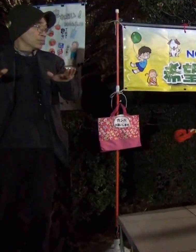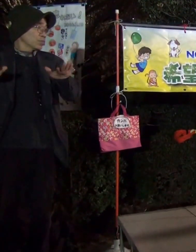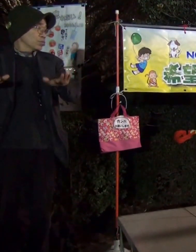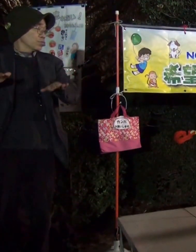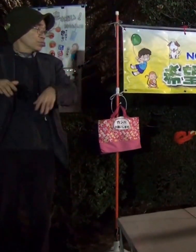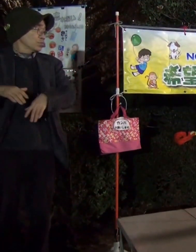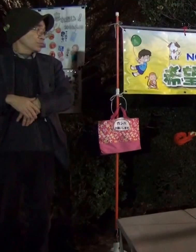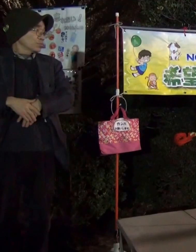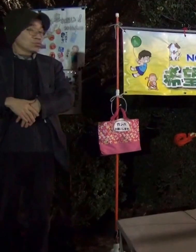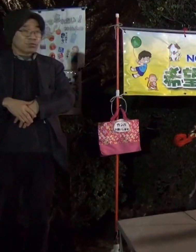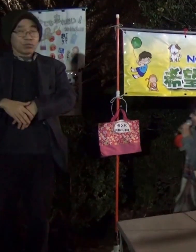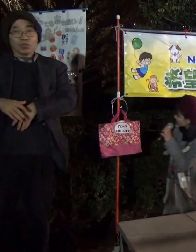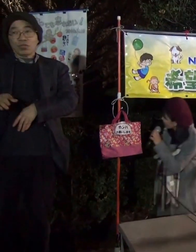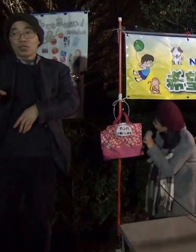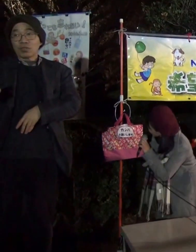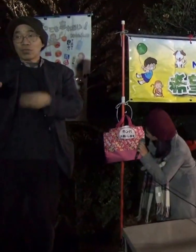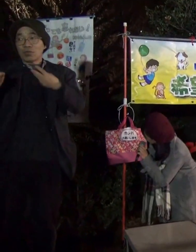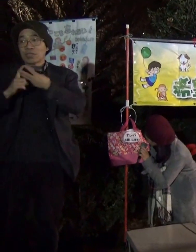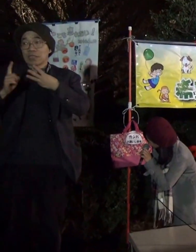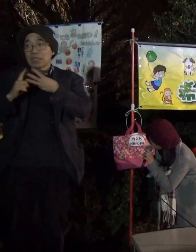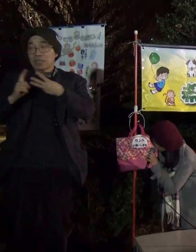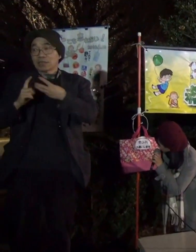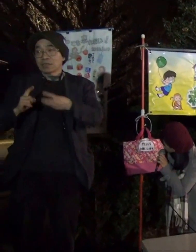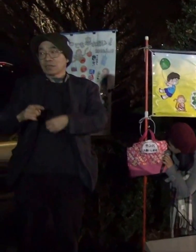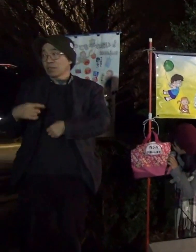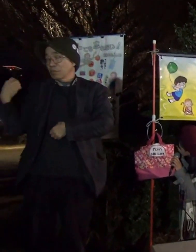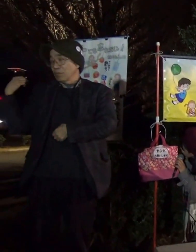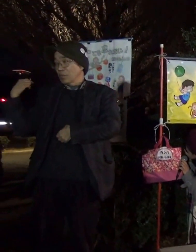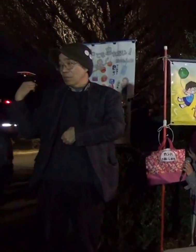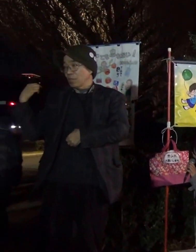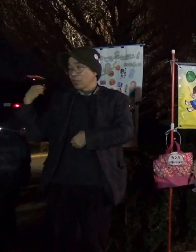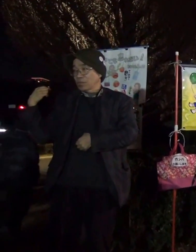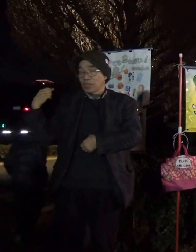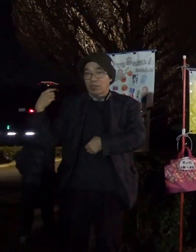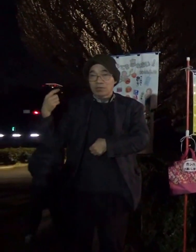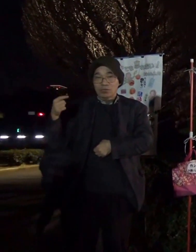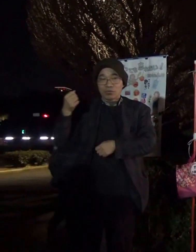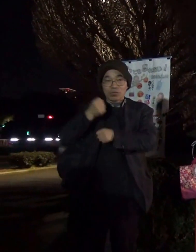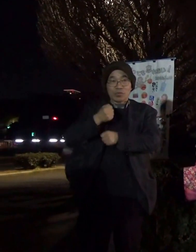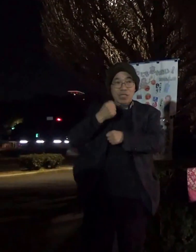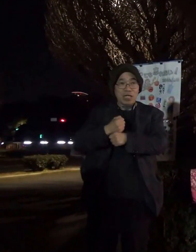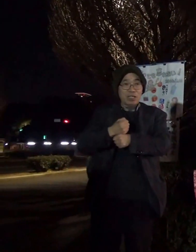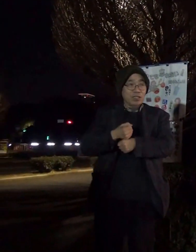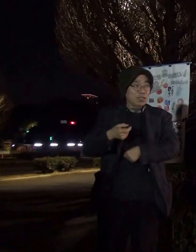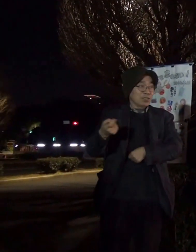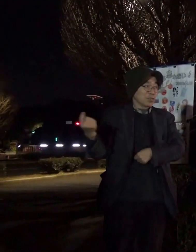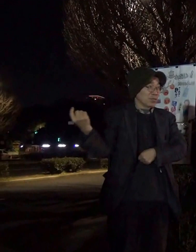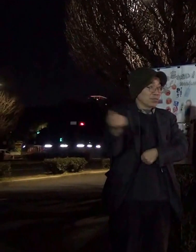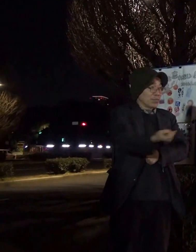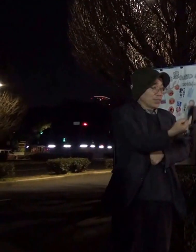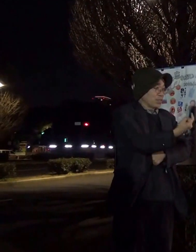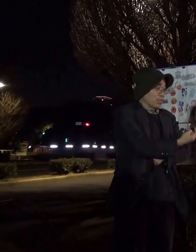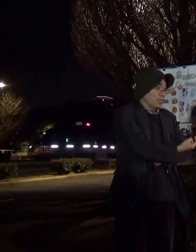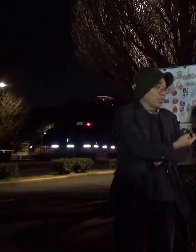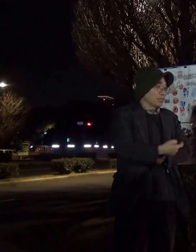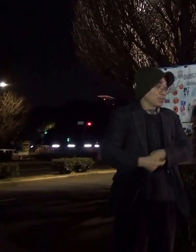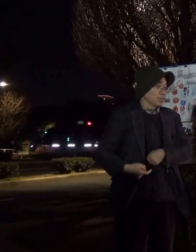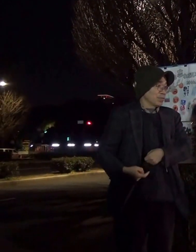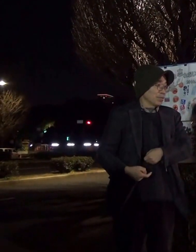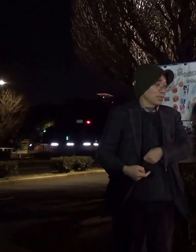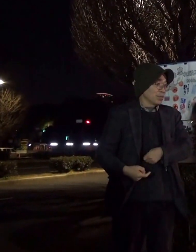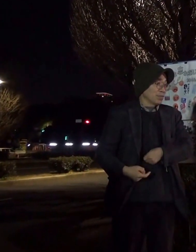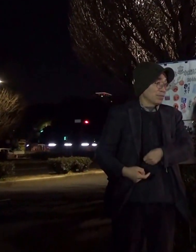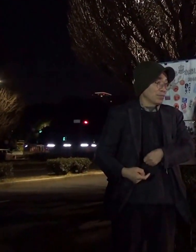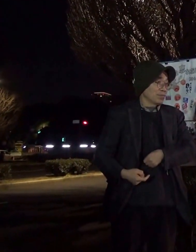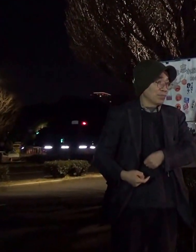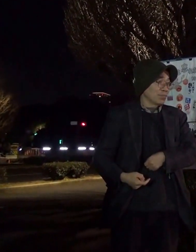ってる、 はい、 今日の日付、 はいはい、 それを作ったおじ様が次に上がられます、 はい、どなたが作って